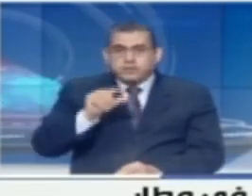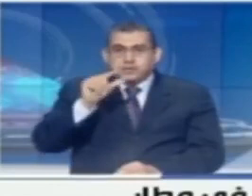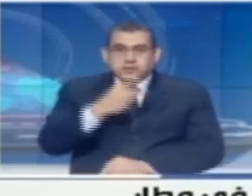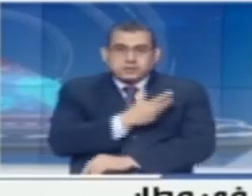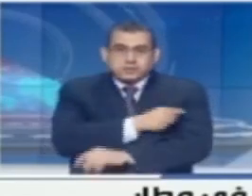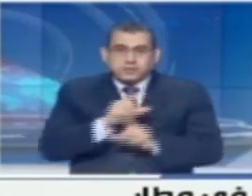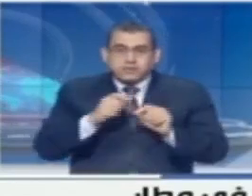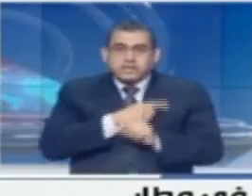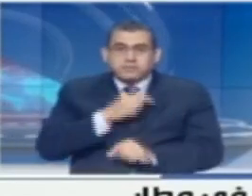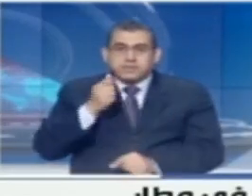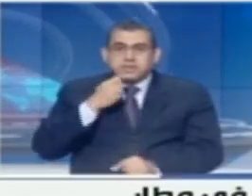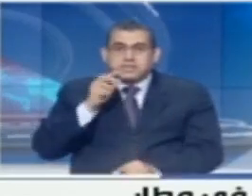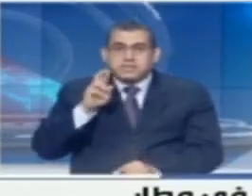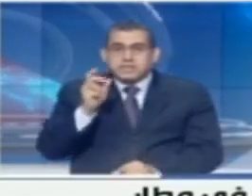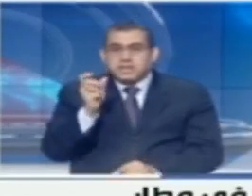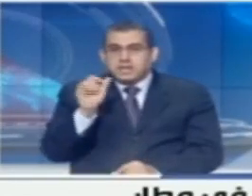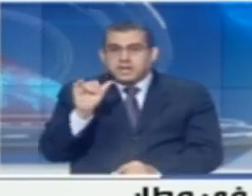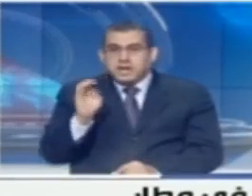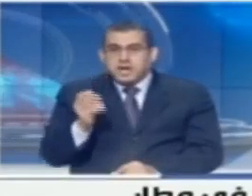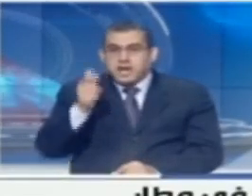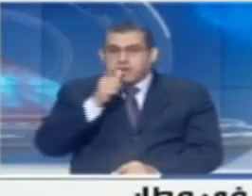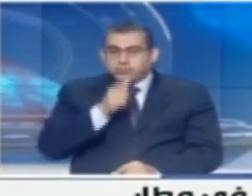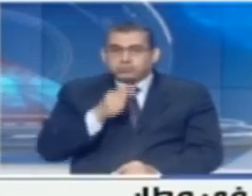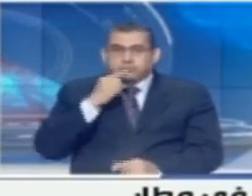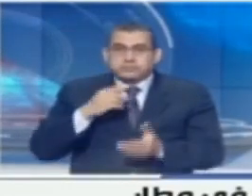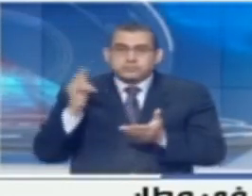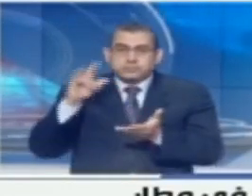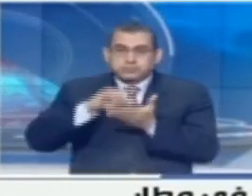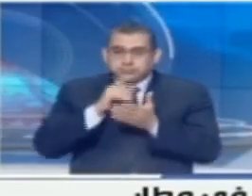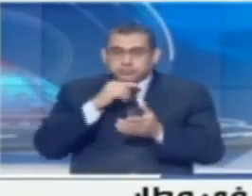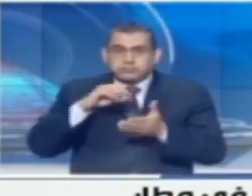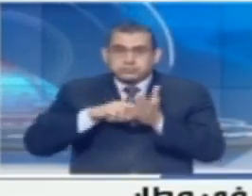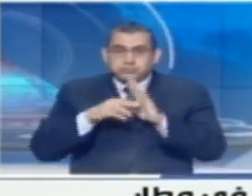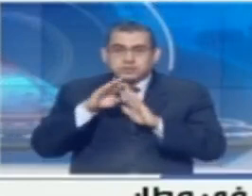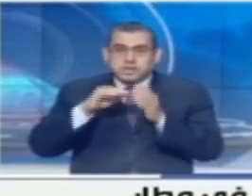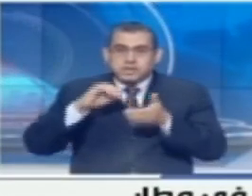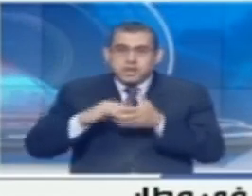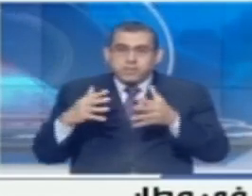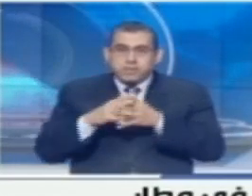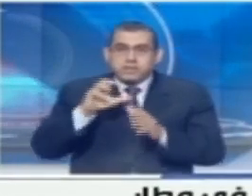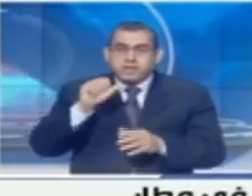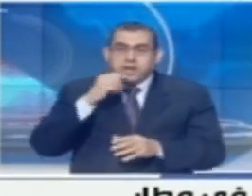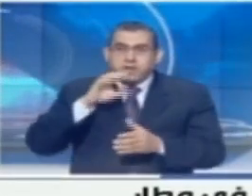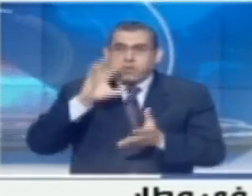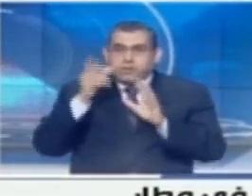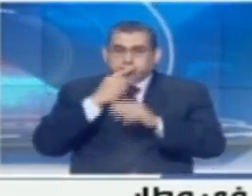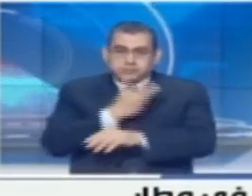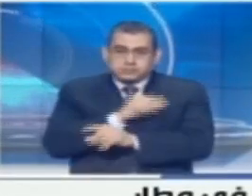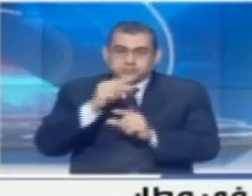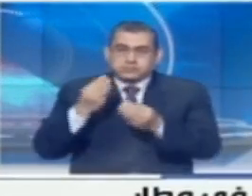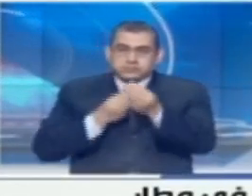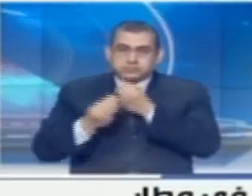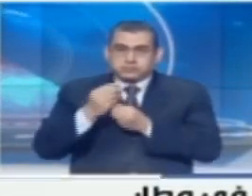2,388,500 جرعة من إنتاج شركة أسترازينيكا عبر آلية كوفاكس بالتعاون مع التحالف الدولي للأمصال